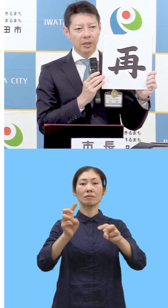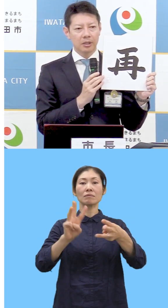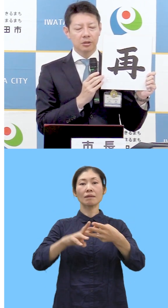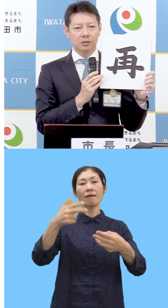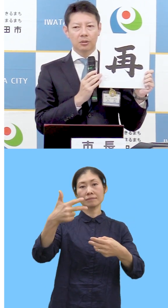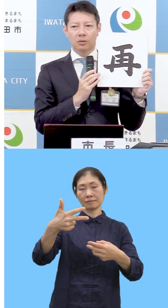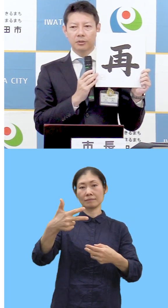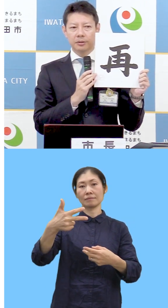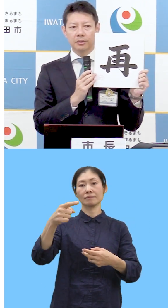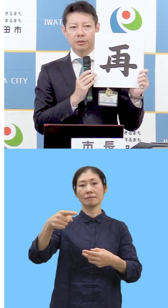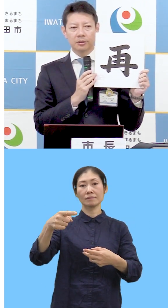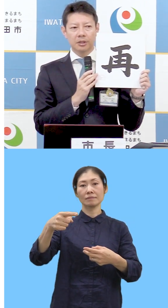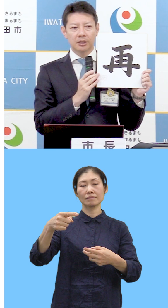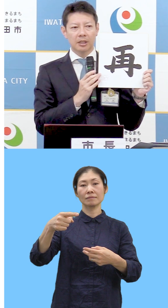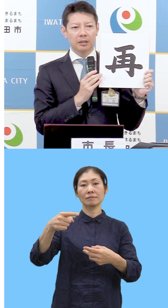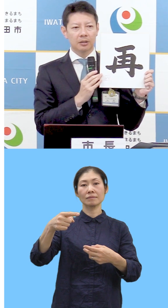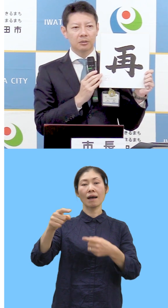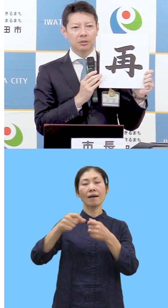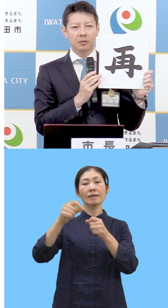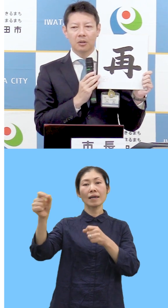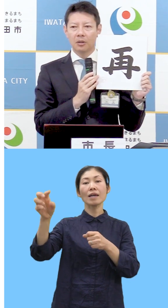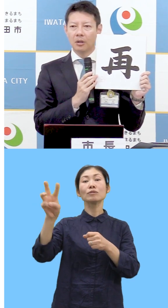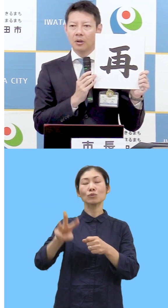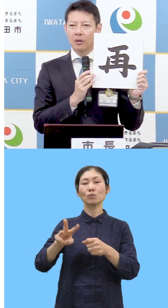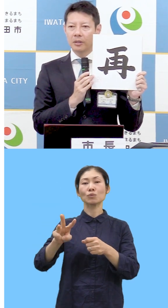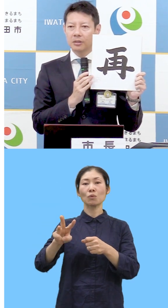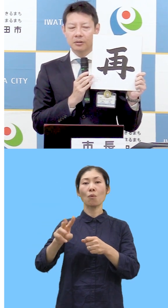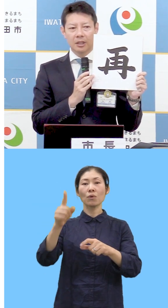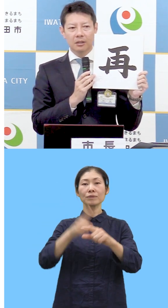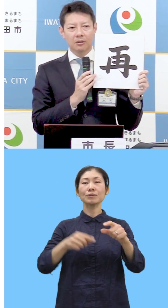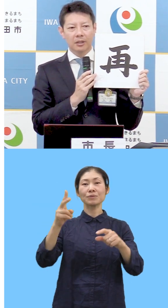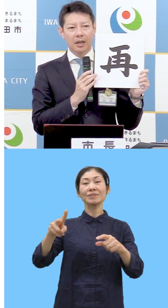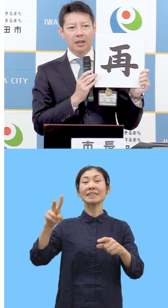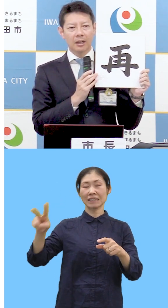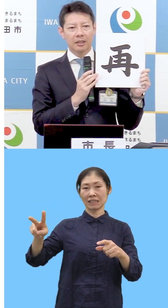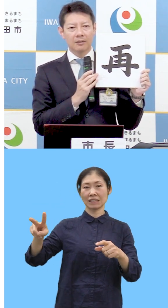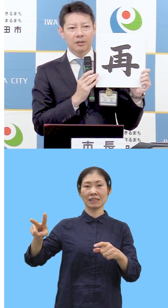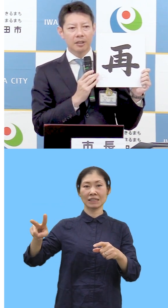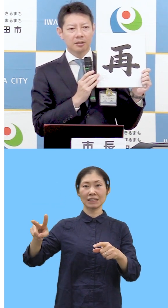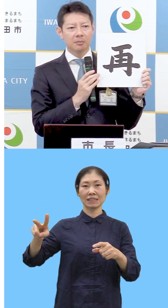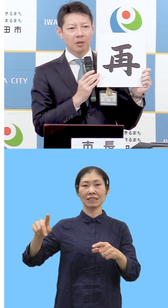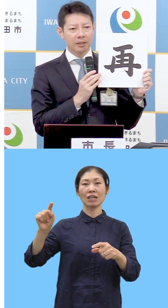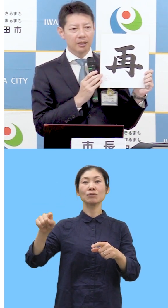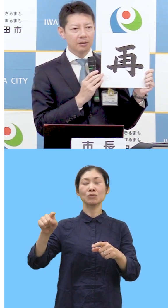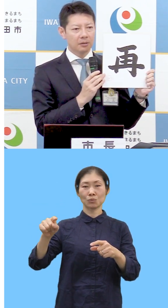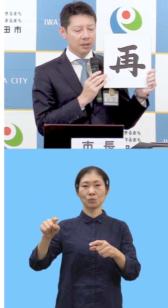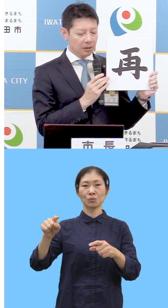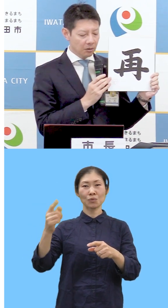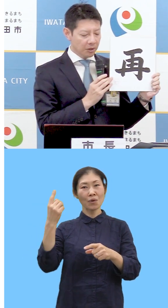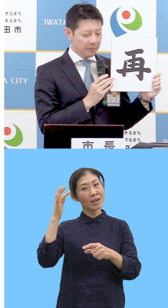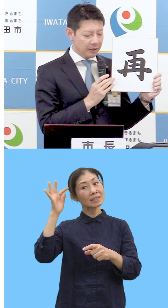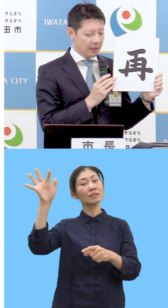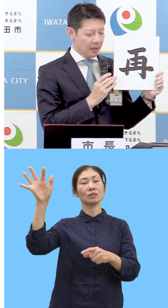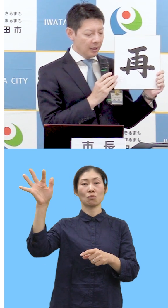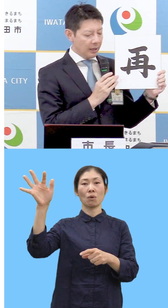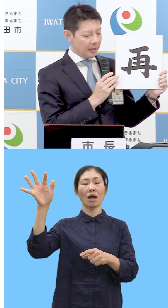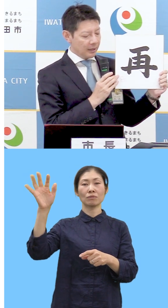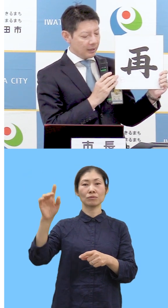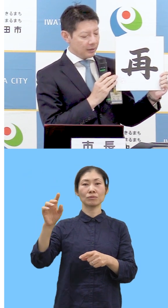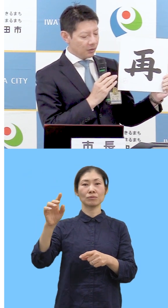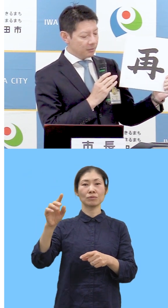この遠州の国府中心地であったということを印象づけるようなキーワードがいくつもあったように思います